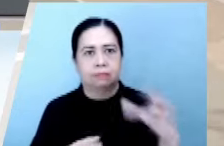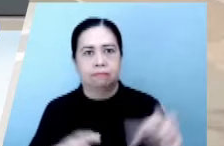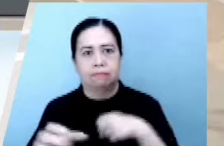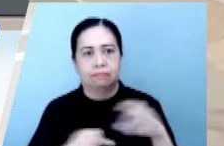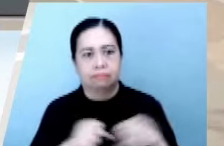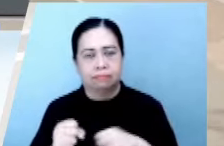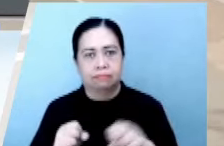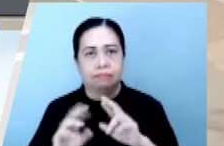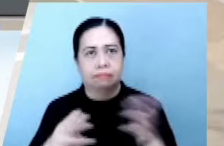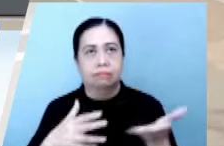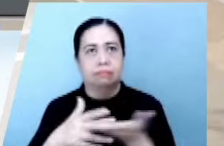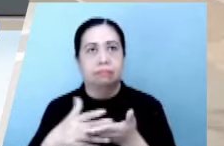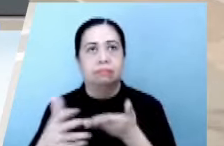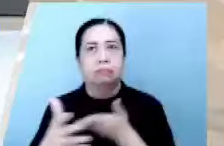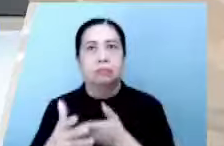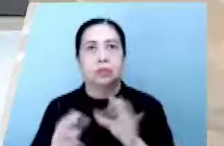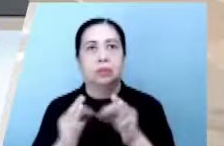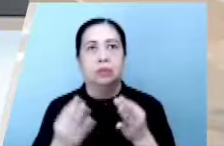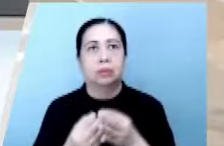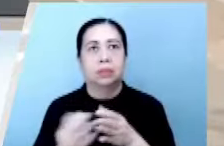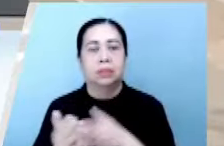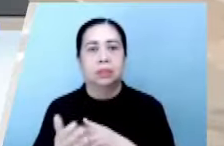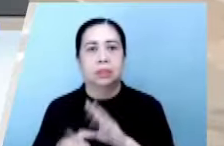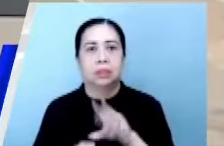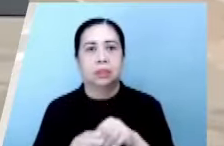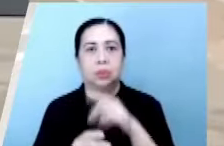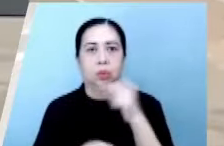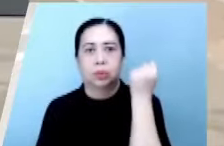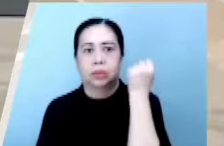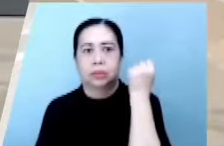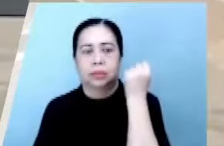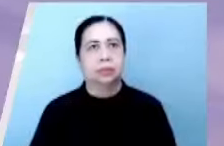magsampa ng kaso ang pamilya laban sa mga sangkot sa pagnanakaw.